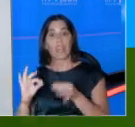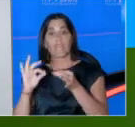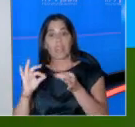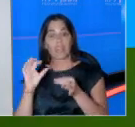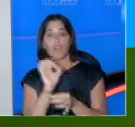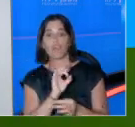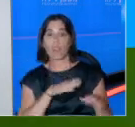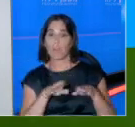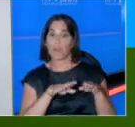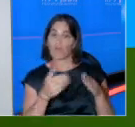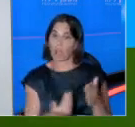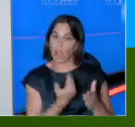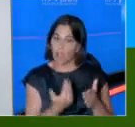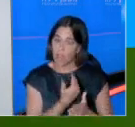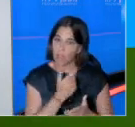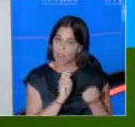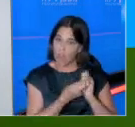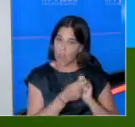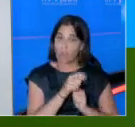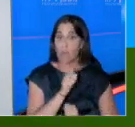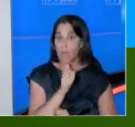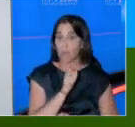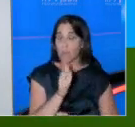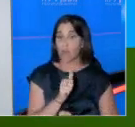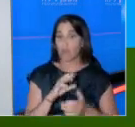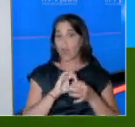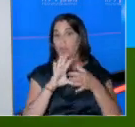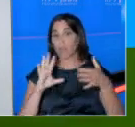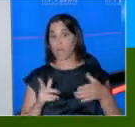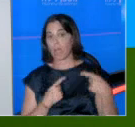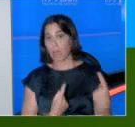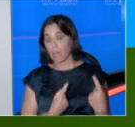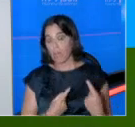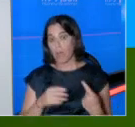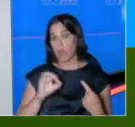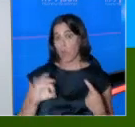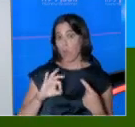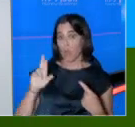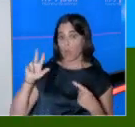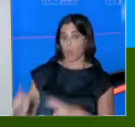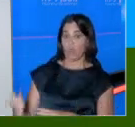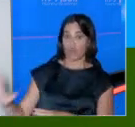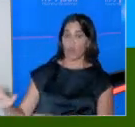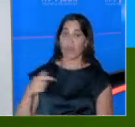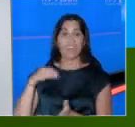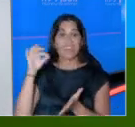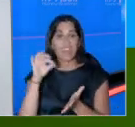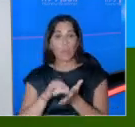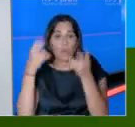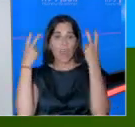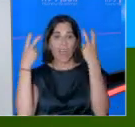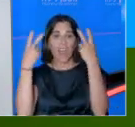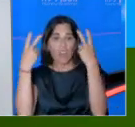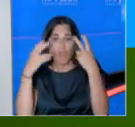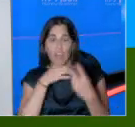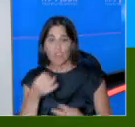של הממשלה החדשה הזאת, של ממשלת השינוי, שהם לא ירצו להתפרק מעצמם כל עוד שהוא מאיים עליהם מבחוץ. זו נקודה סופר חשובה, השאלה